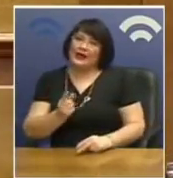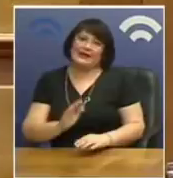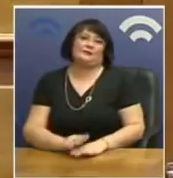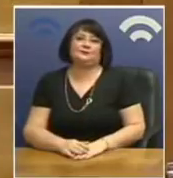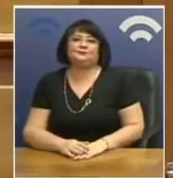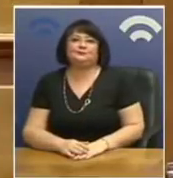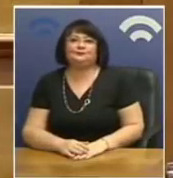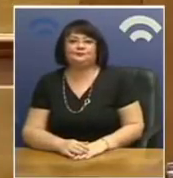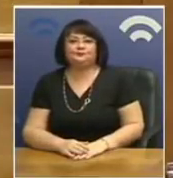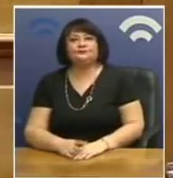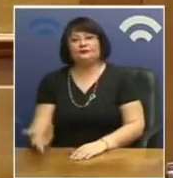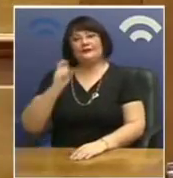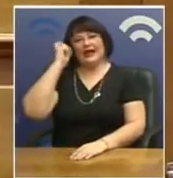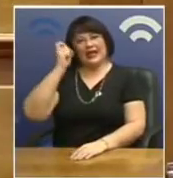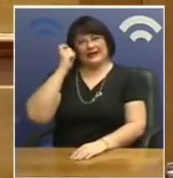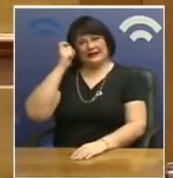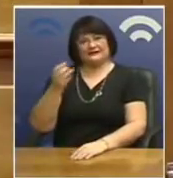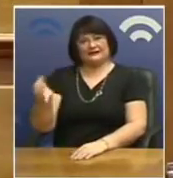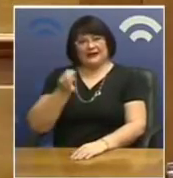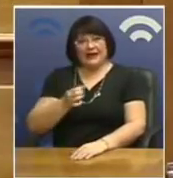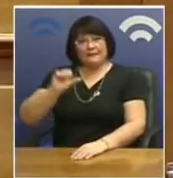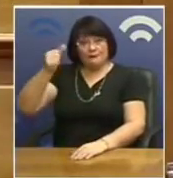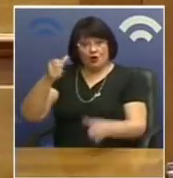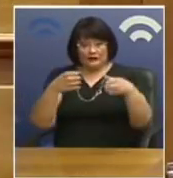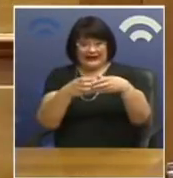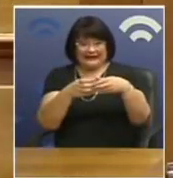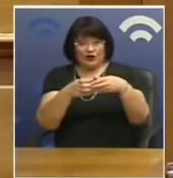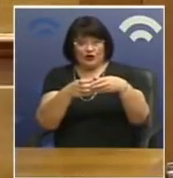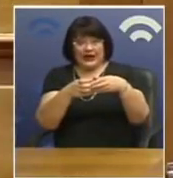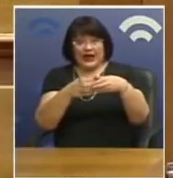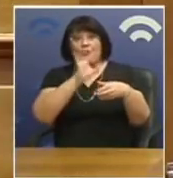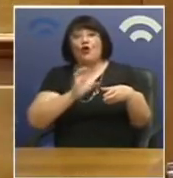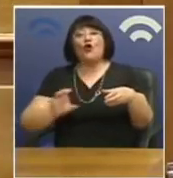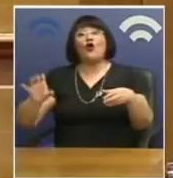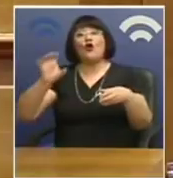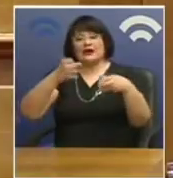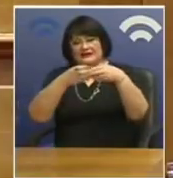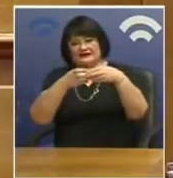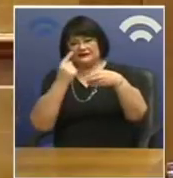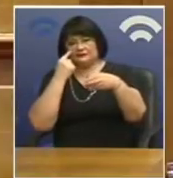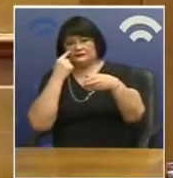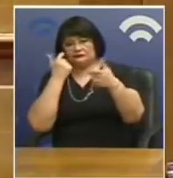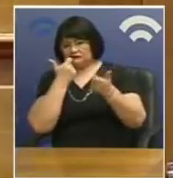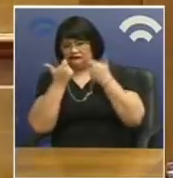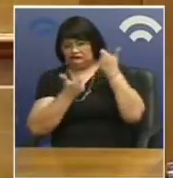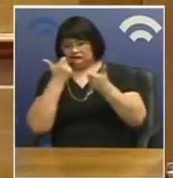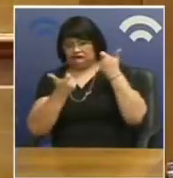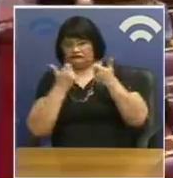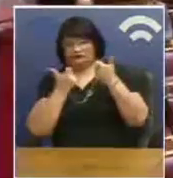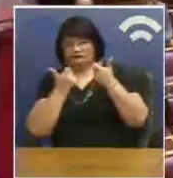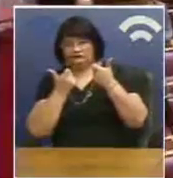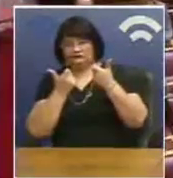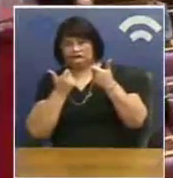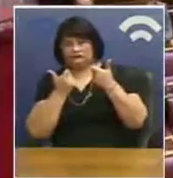ελόγω έκθεση, η Ελλάδα κατατάσσεται στην πρώτη κατηγορία χωρών υπό κανονική παρακολούθηση με υψηλό βαθμό